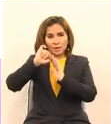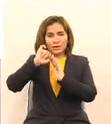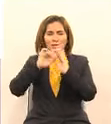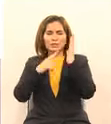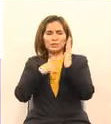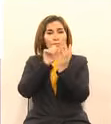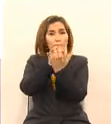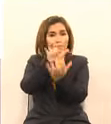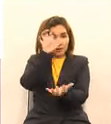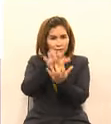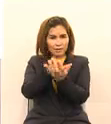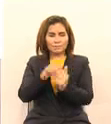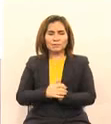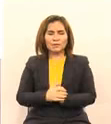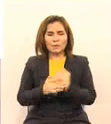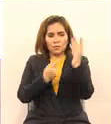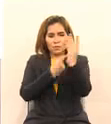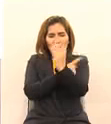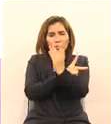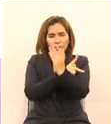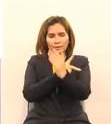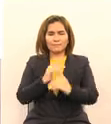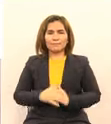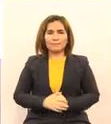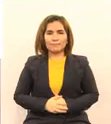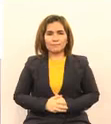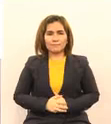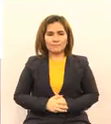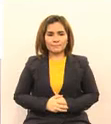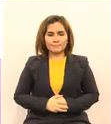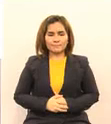ที่สมุทรปราการนะครับแล้วก็ภูเก็ตนะครับ